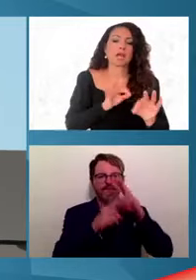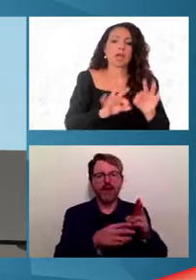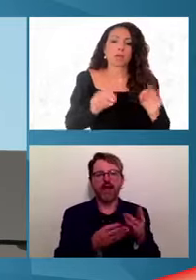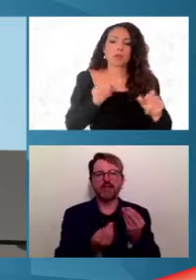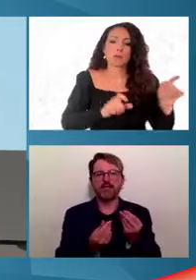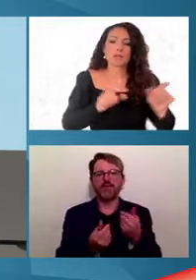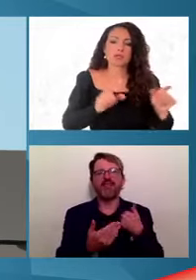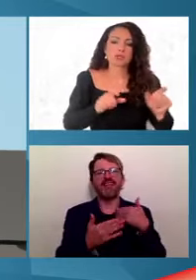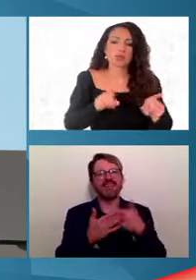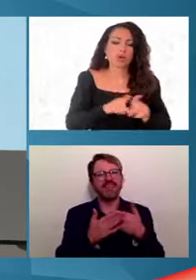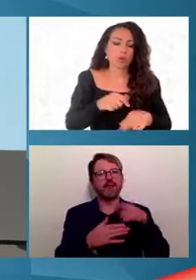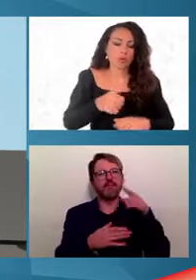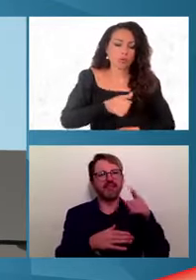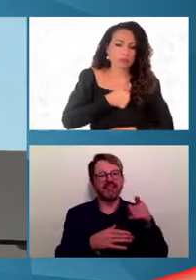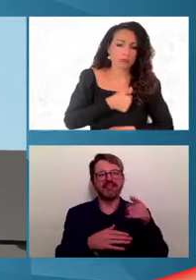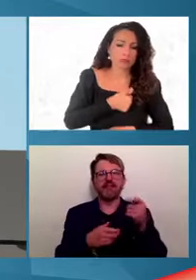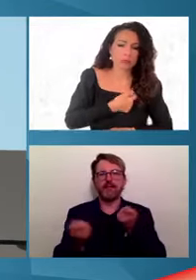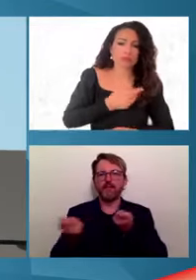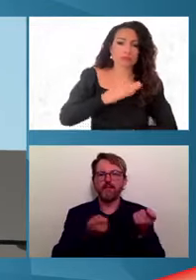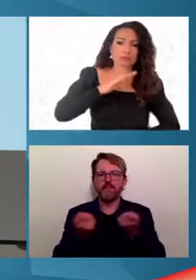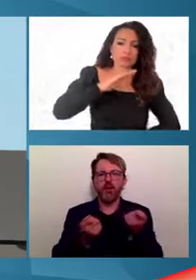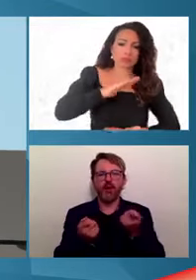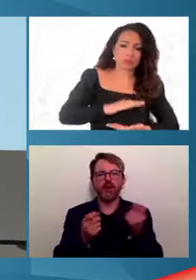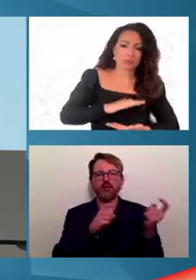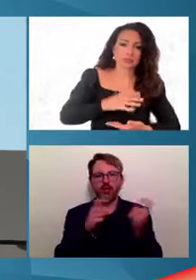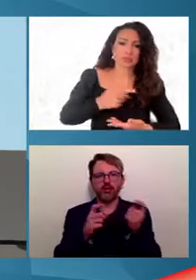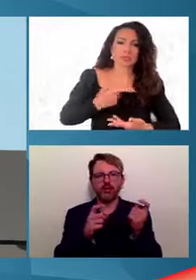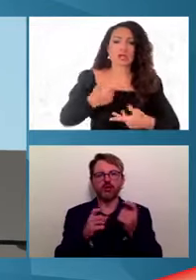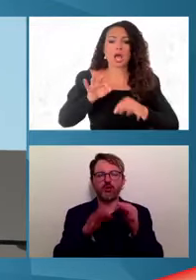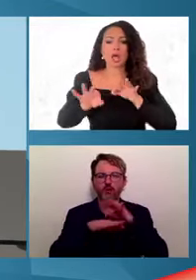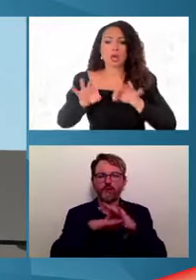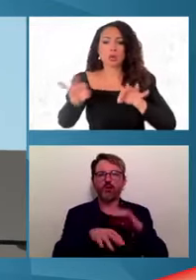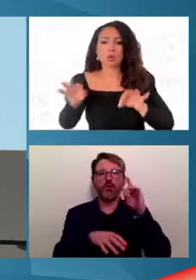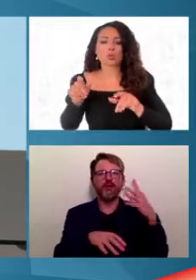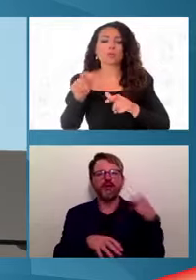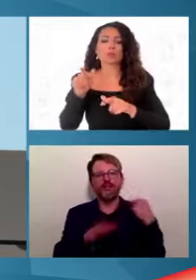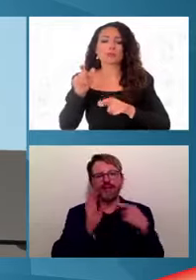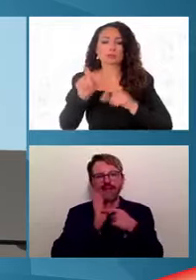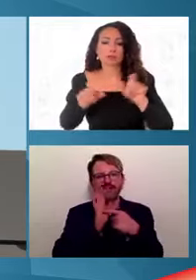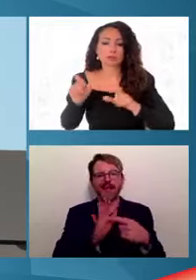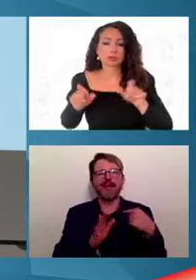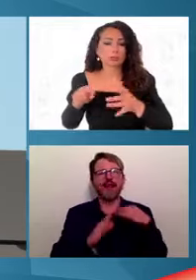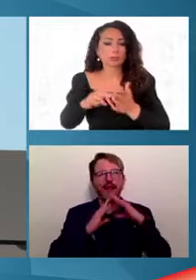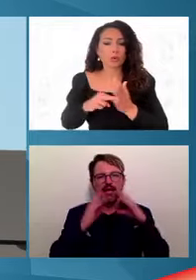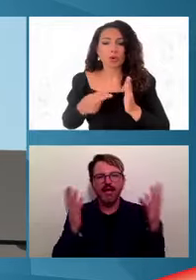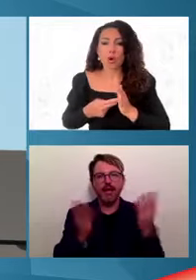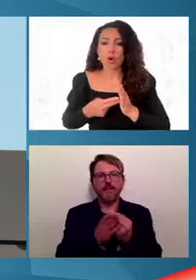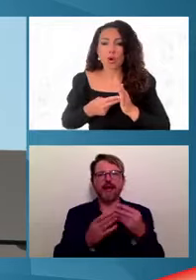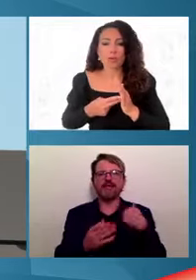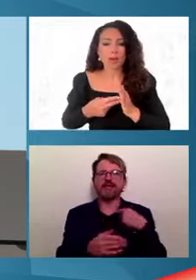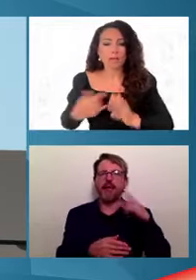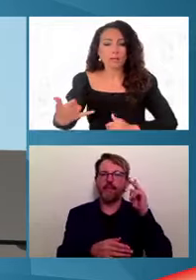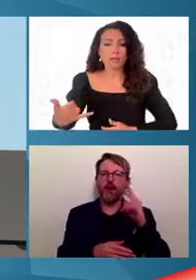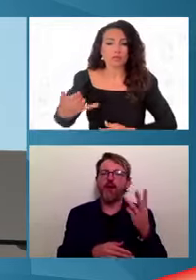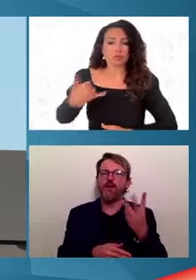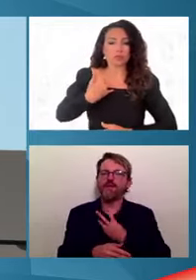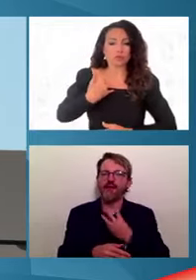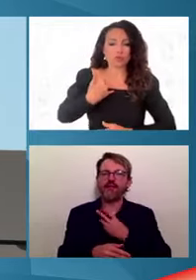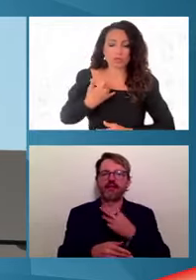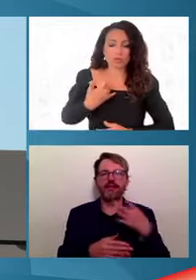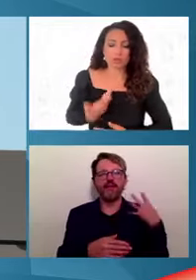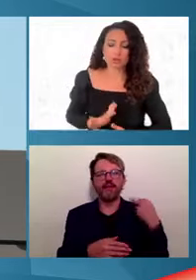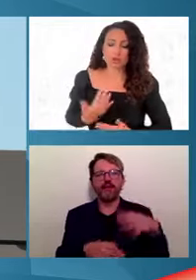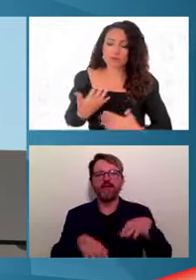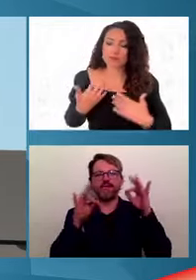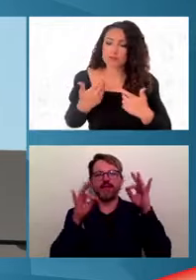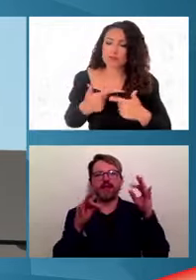diese gesellschaftspolitische Debatte zu führen und wieder zu zeigen, dass wir uns gemeinsam in Werten wiederfinden, wo wir glauben, dafür lohnt es